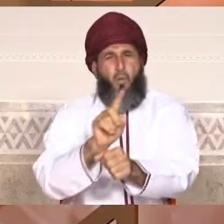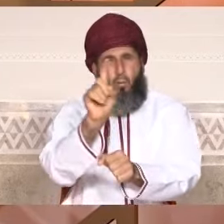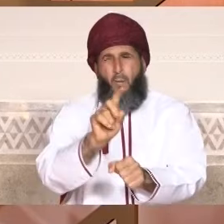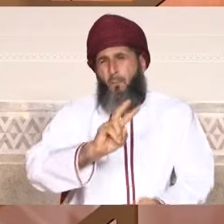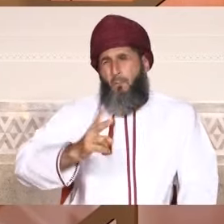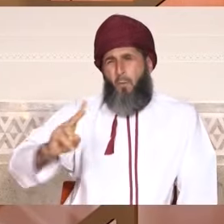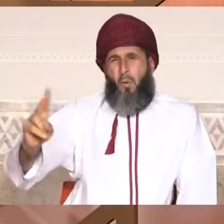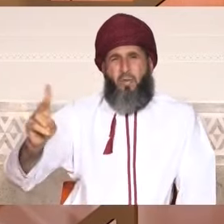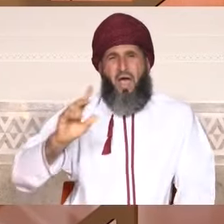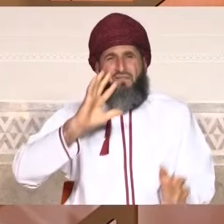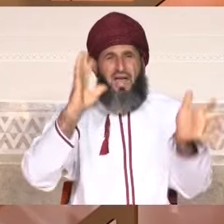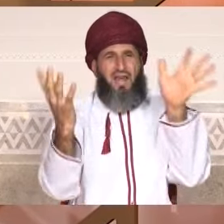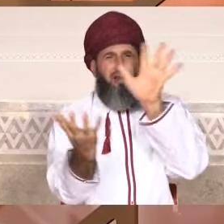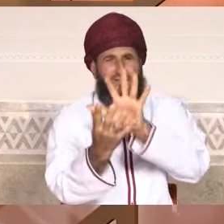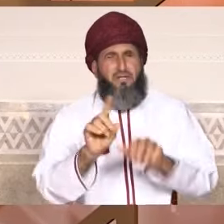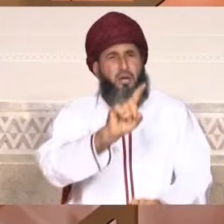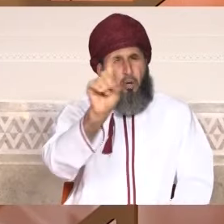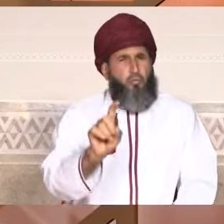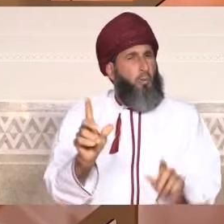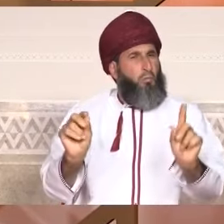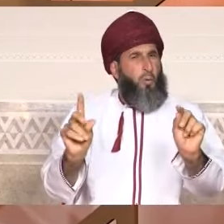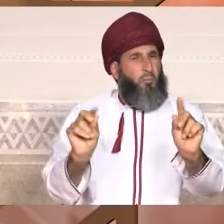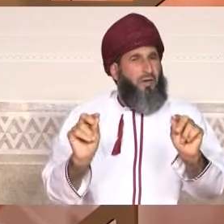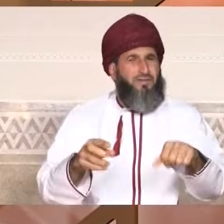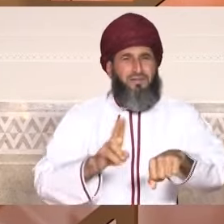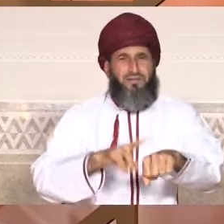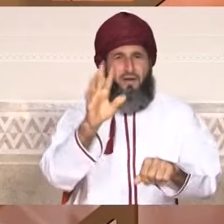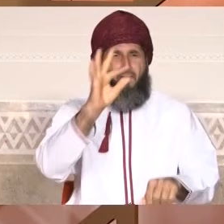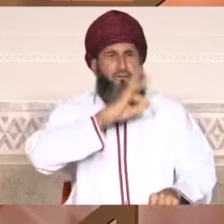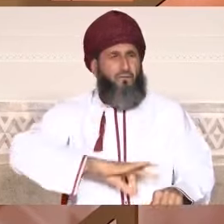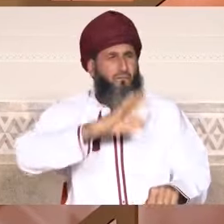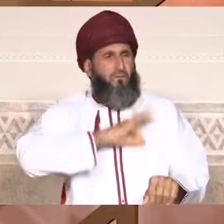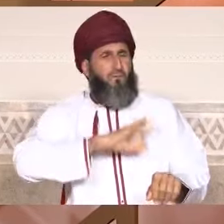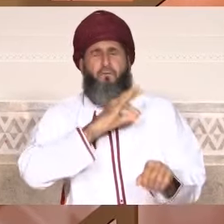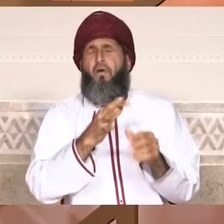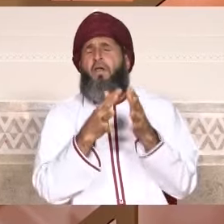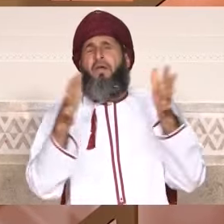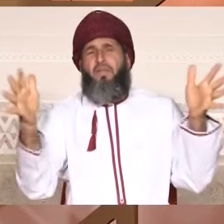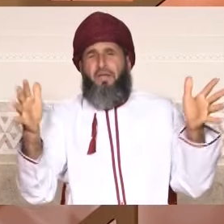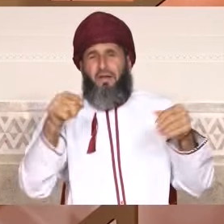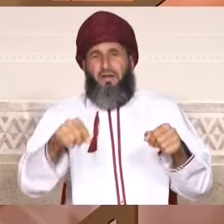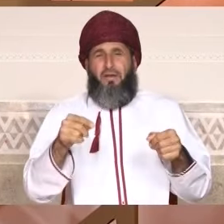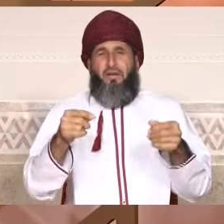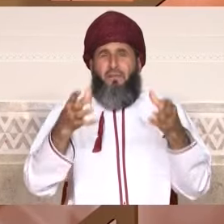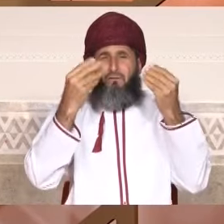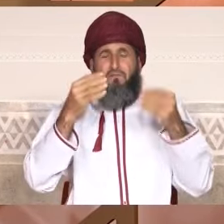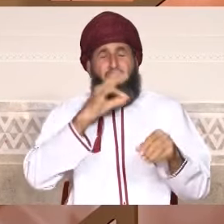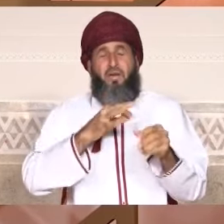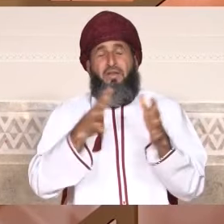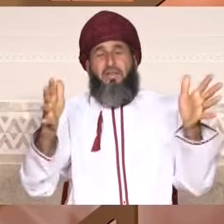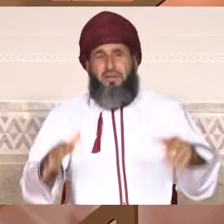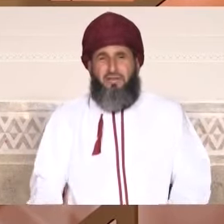مختلف أنحاء العالم طرحوا أسئلة جيدة ورائعة ستمثل إفادة لهم وإفادة لنا جميعا وللإخوة